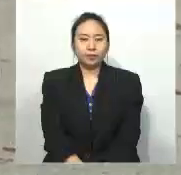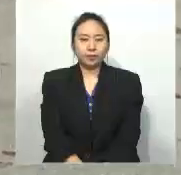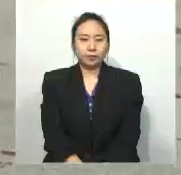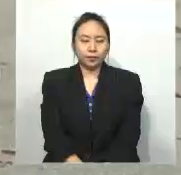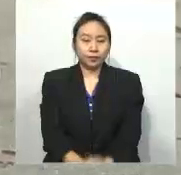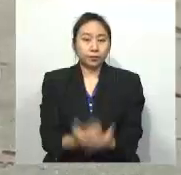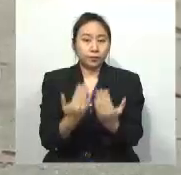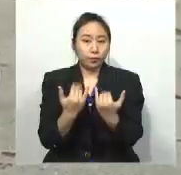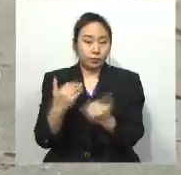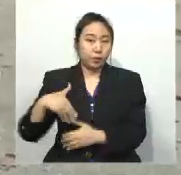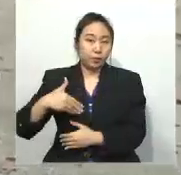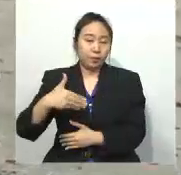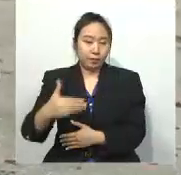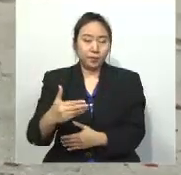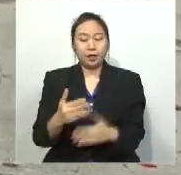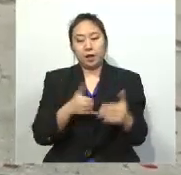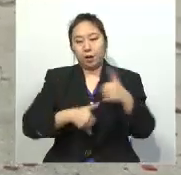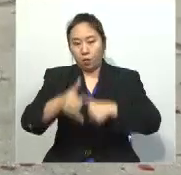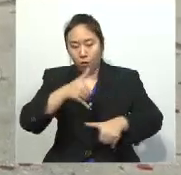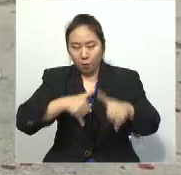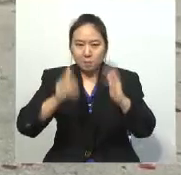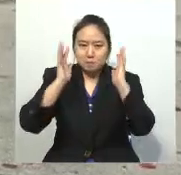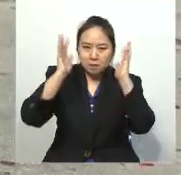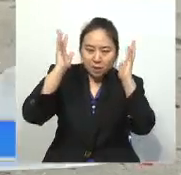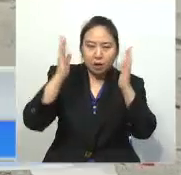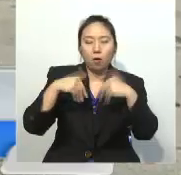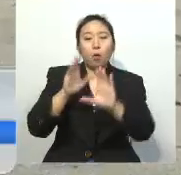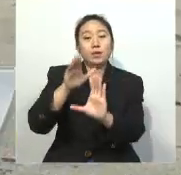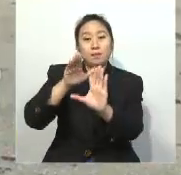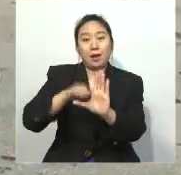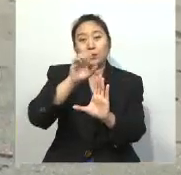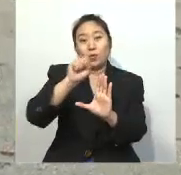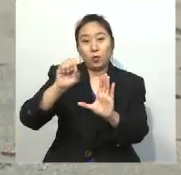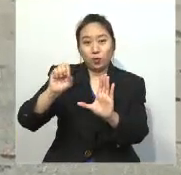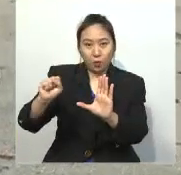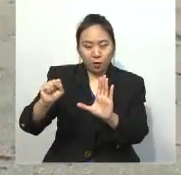ค่ะหลังจากนี้นะคะบรรยากาศการลงพื้นที่หาเสียงของว่าที่ผู้สมัครส.ส.